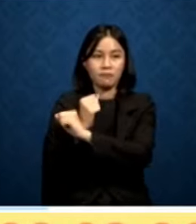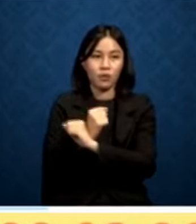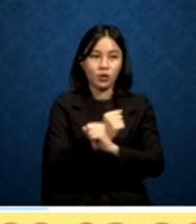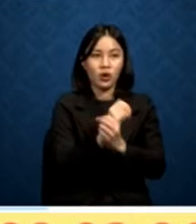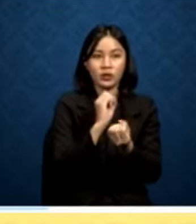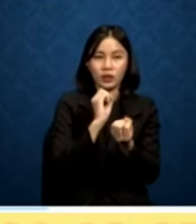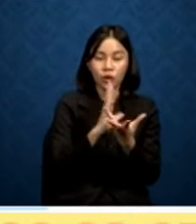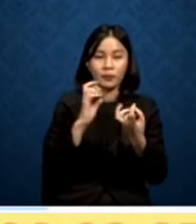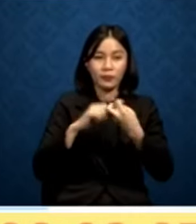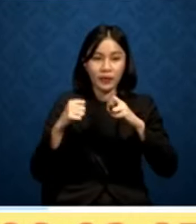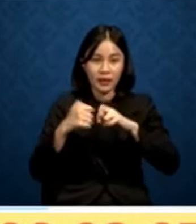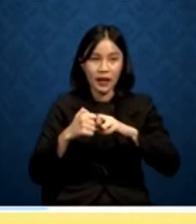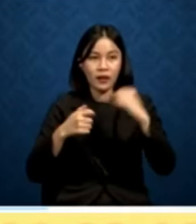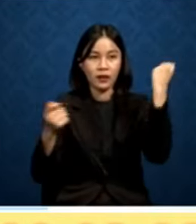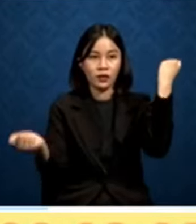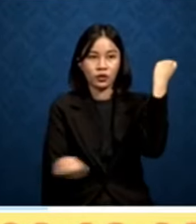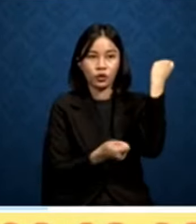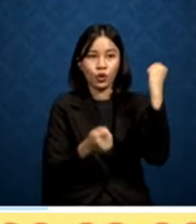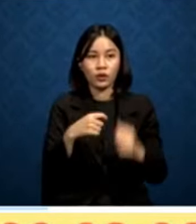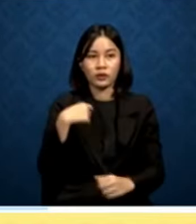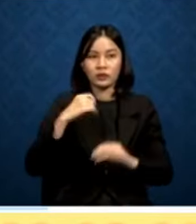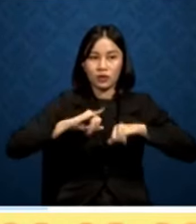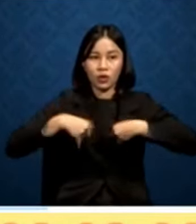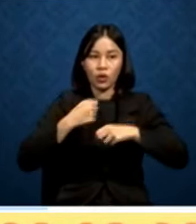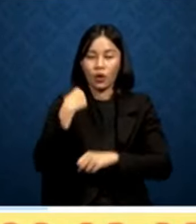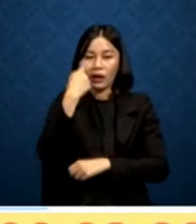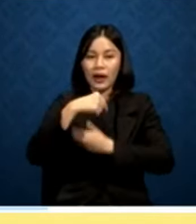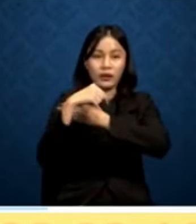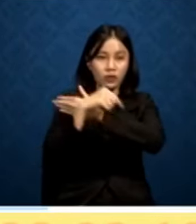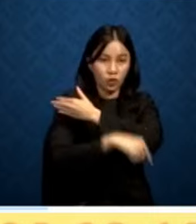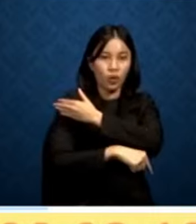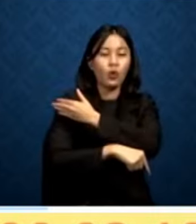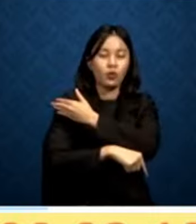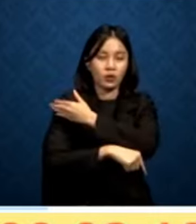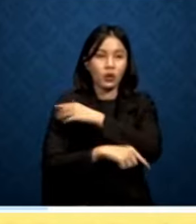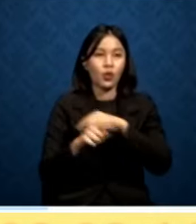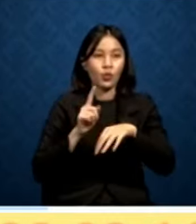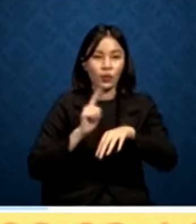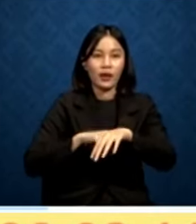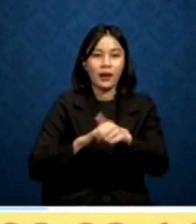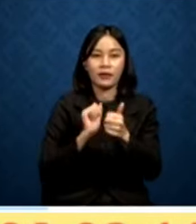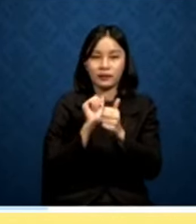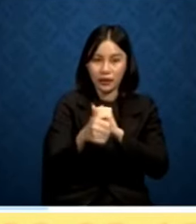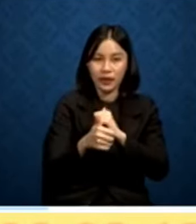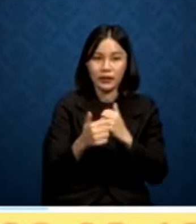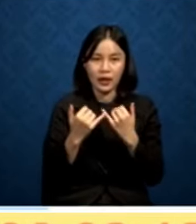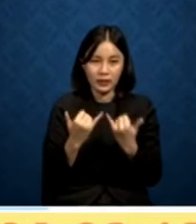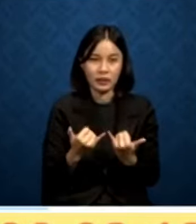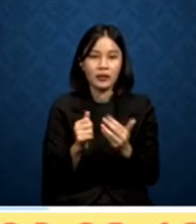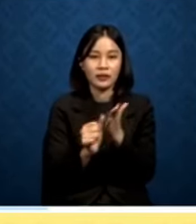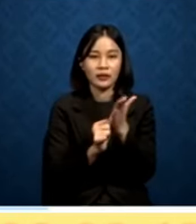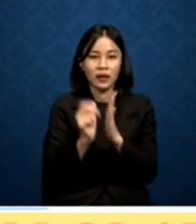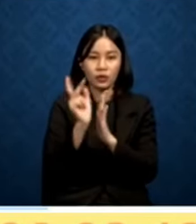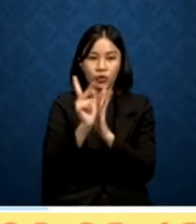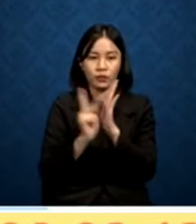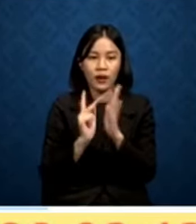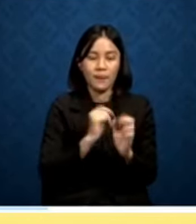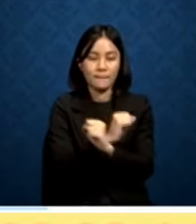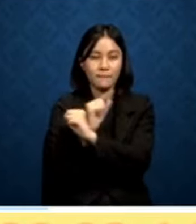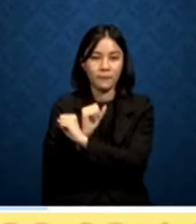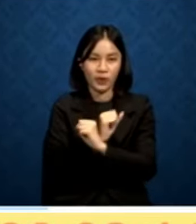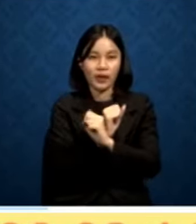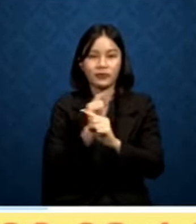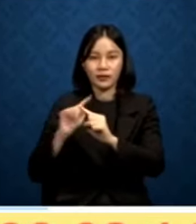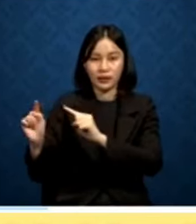ายแล้วก็ลงทวประกอบกรณ์ที่ไม่สุอลิดได้อย่างตันฒ่ถ Gesetzentัี้คอการที่แก้กฏหมายเพื่อจะเป็ Deeต้